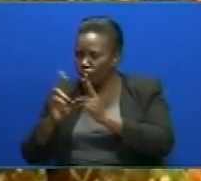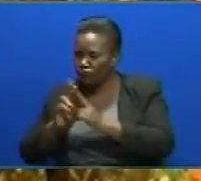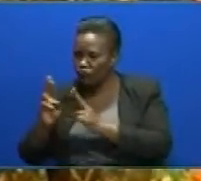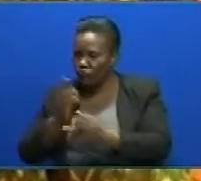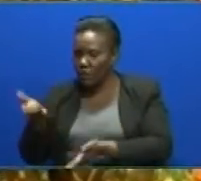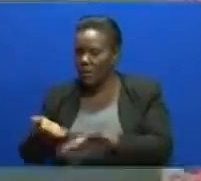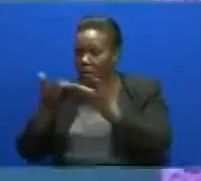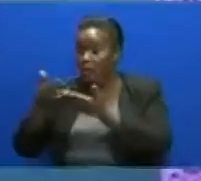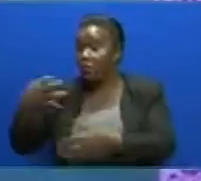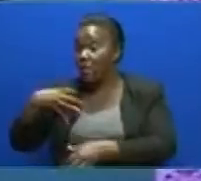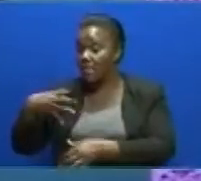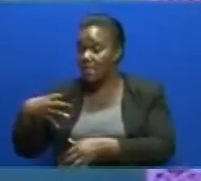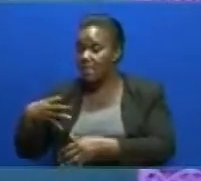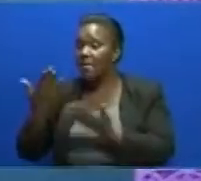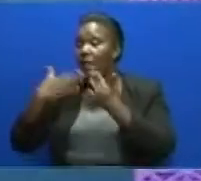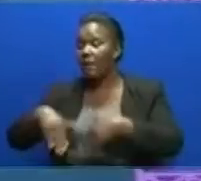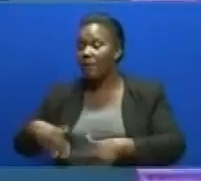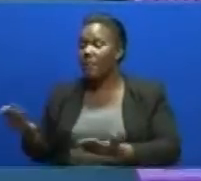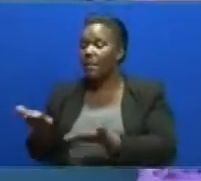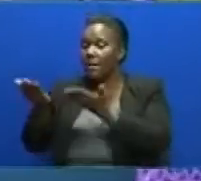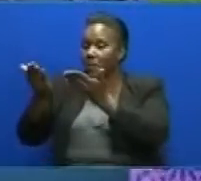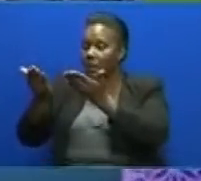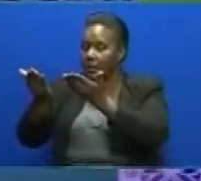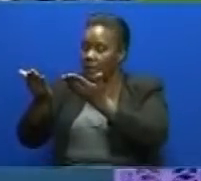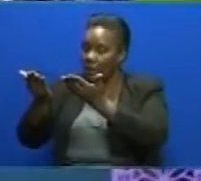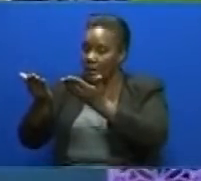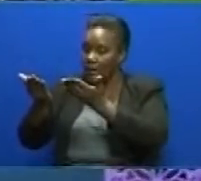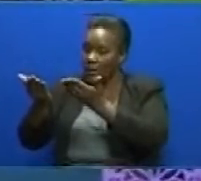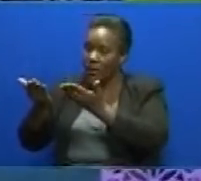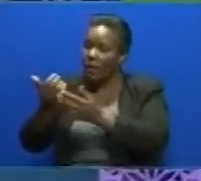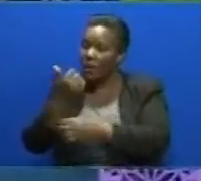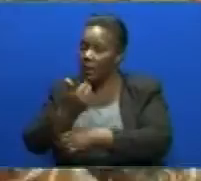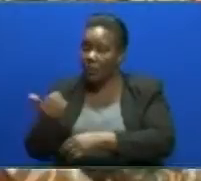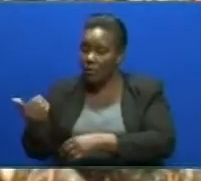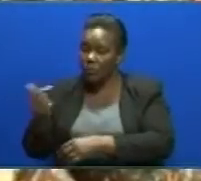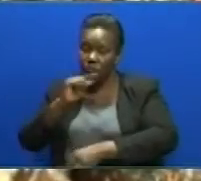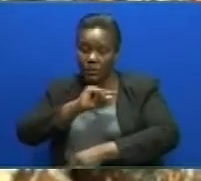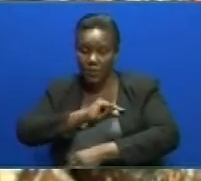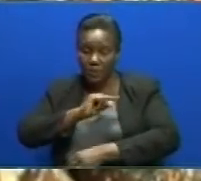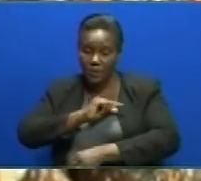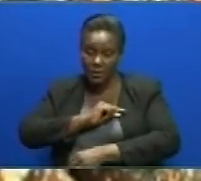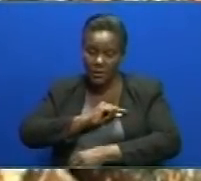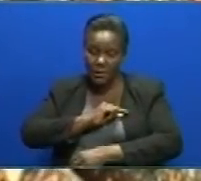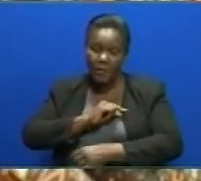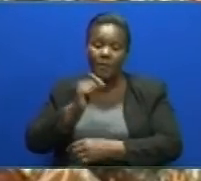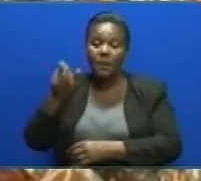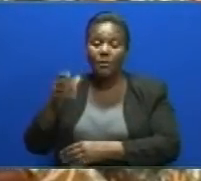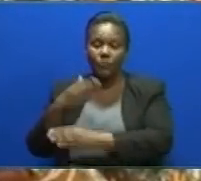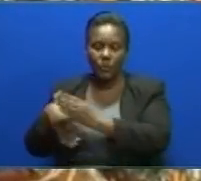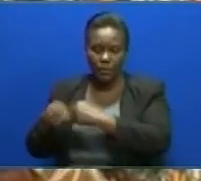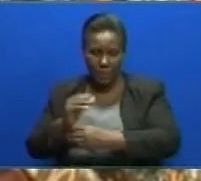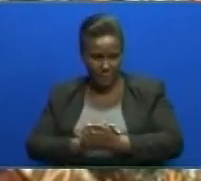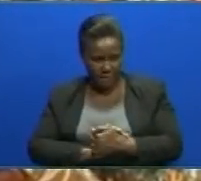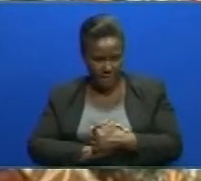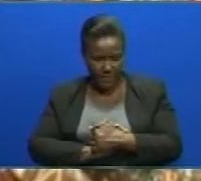waziri wa afya, maendeleo ya jamii, jinsia, wazee na watoto. Mafanikio ni makubwa sana. Na hata hivyo niongezee